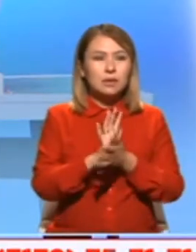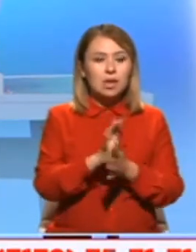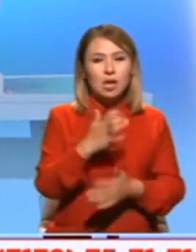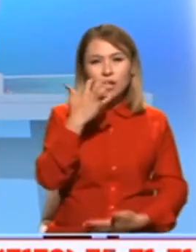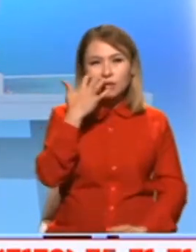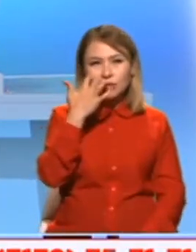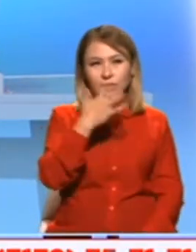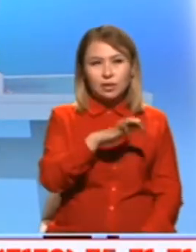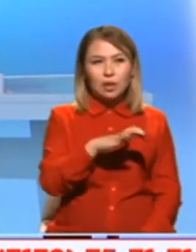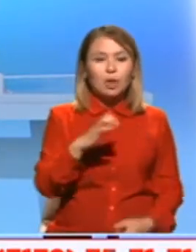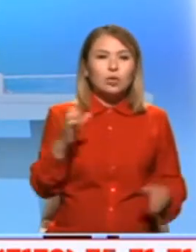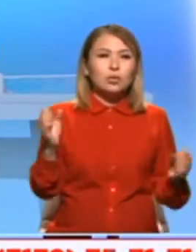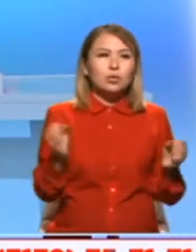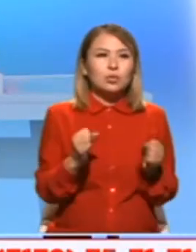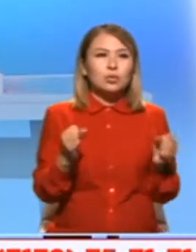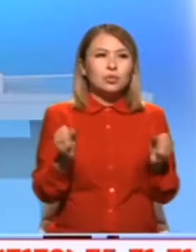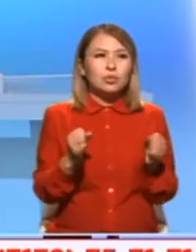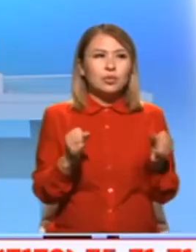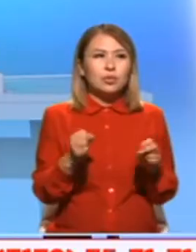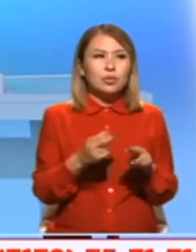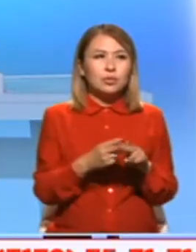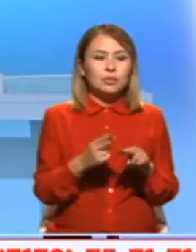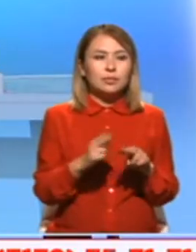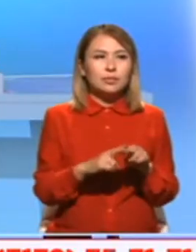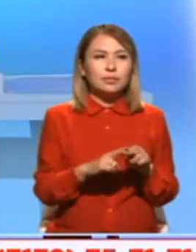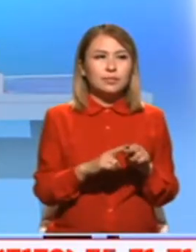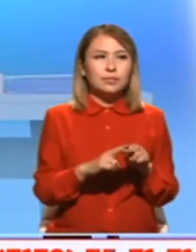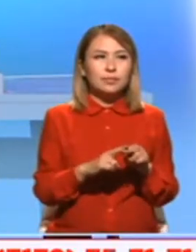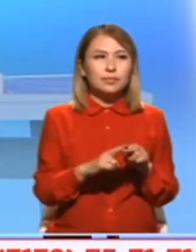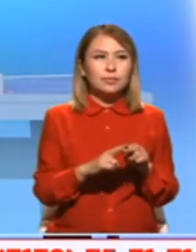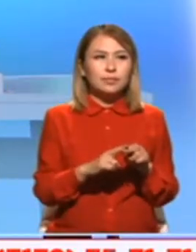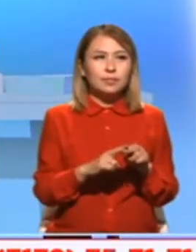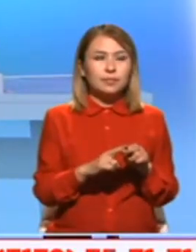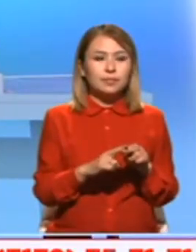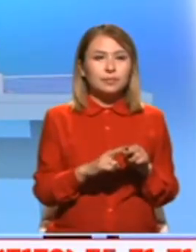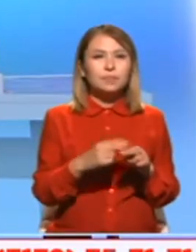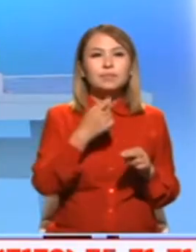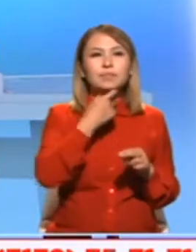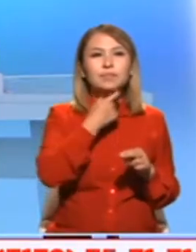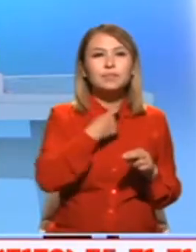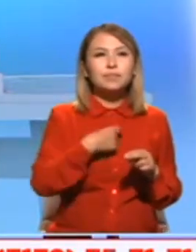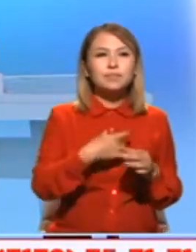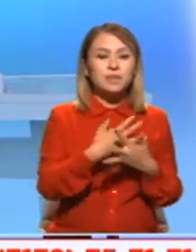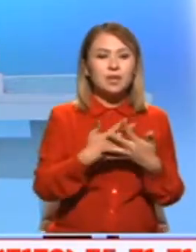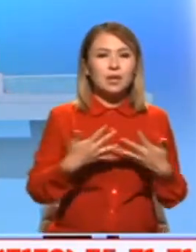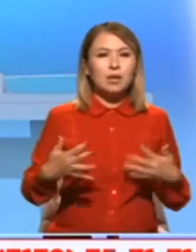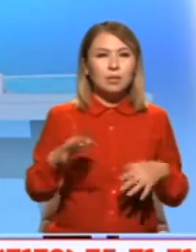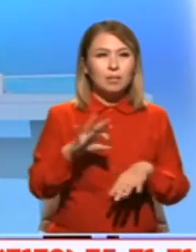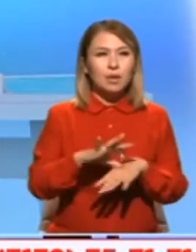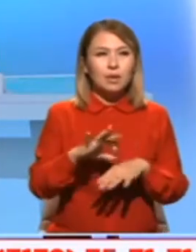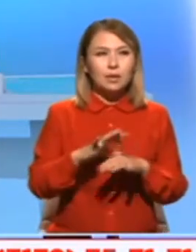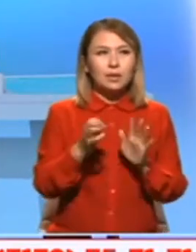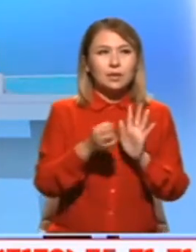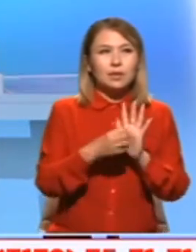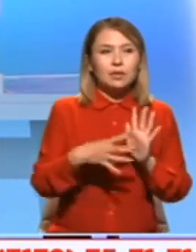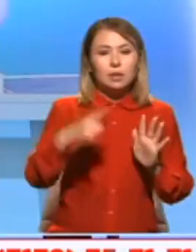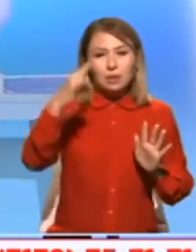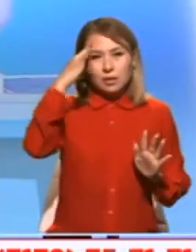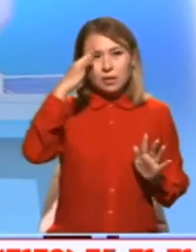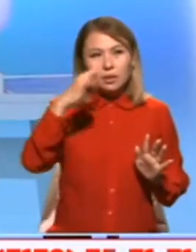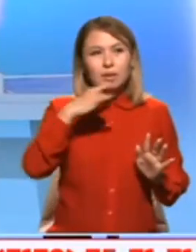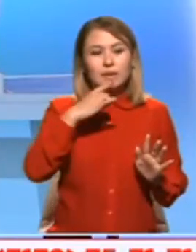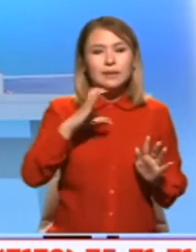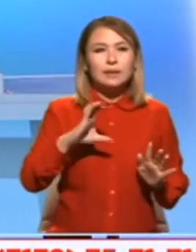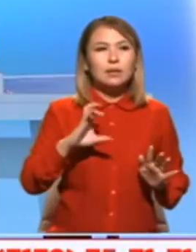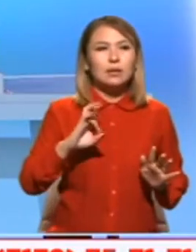ыстық суығына байланысты болатын болса, ыстық әрине жаңада айтып кетті, өңештің қатерлі ісік ауруларына. Яғни біздің қазақ ісігі